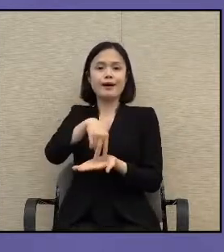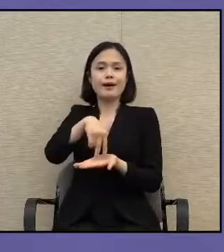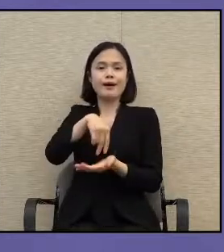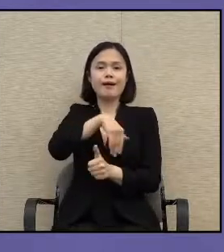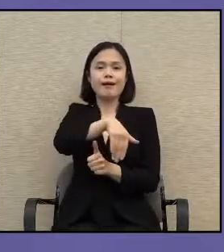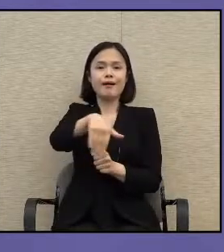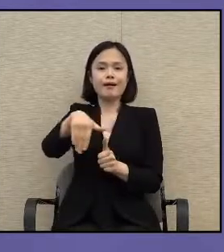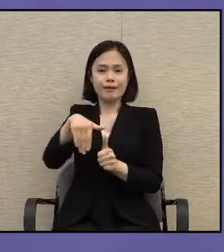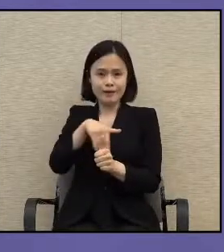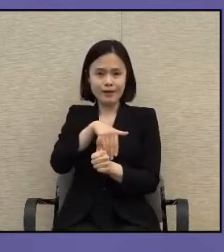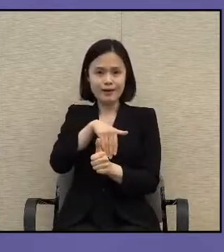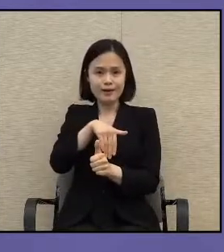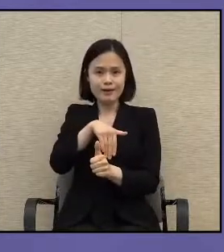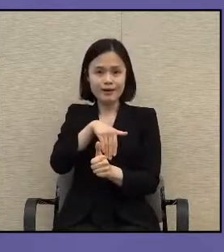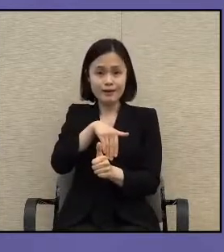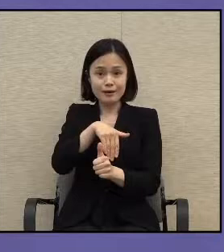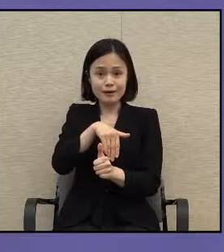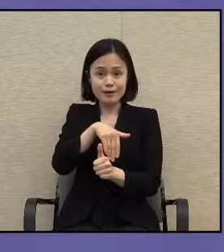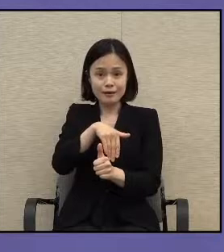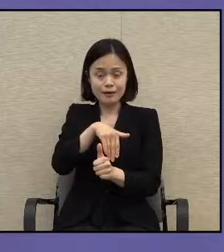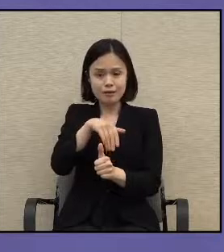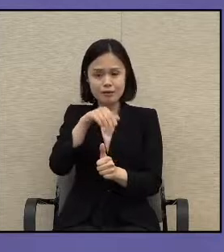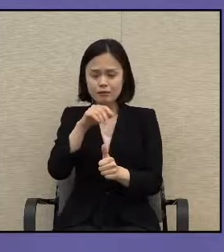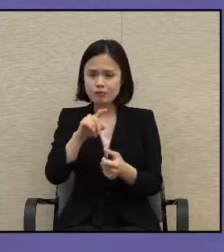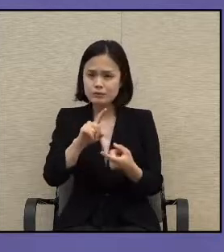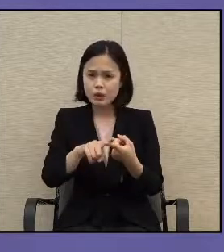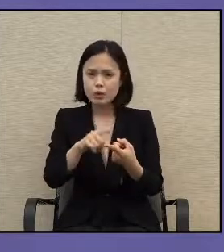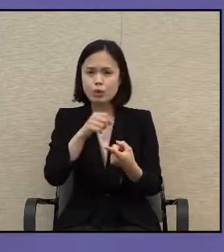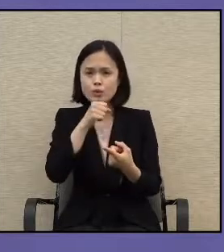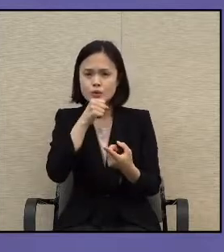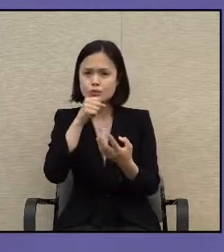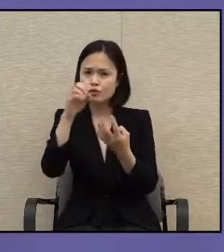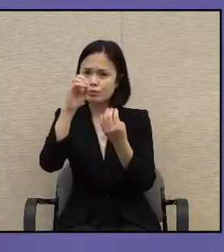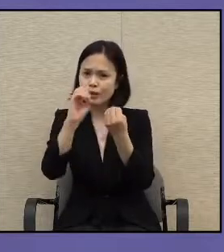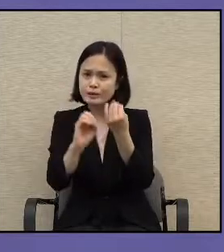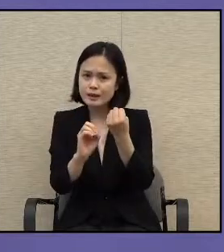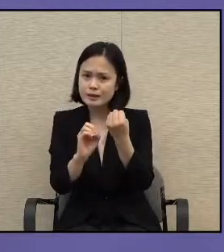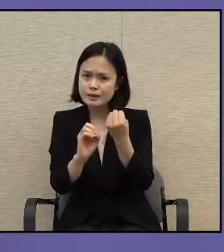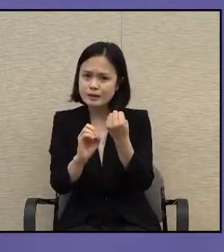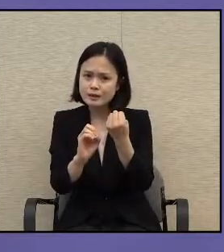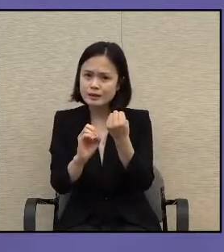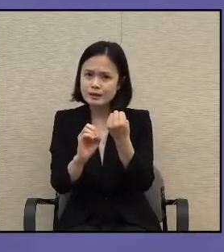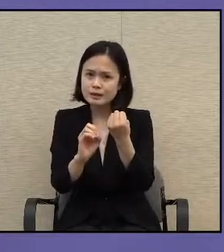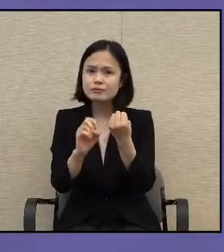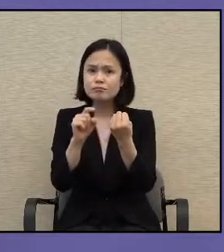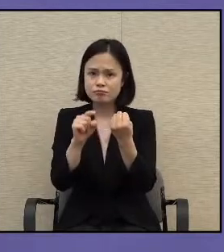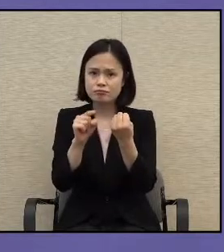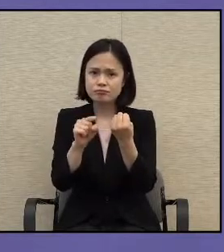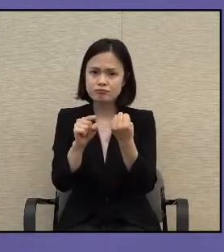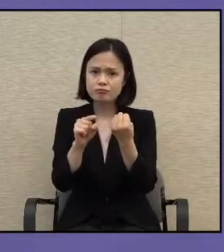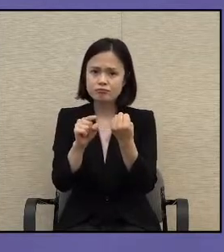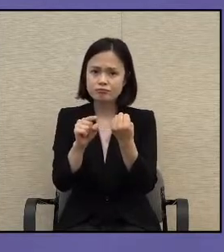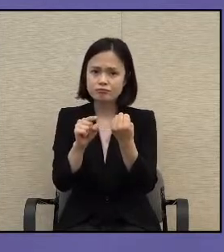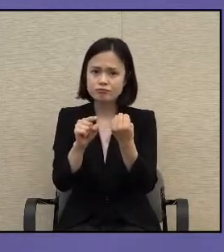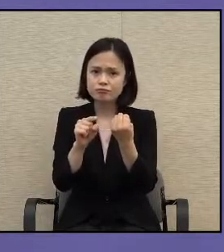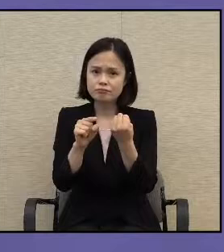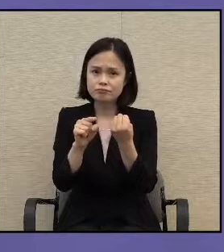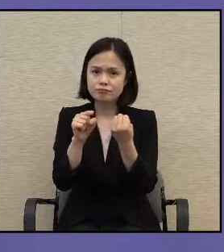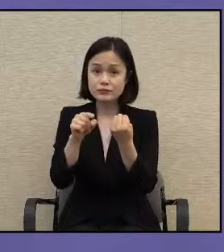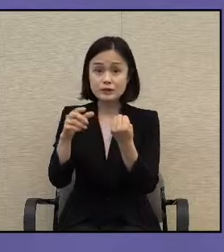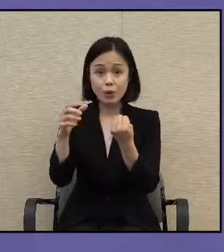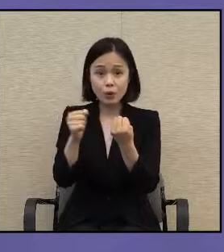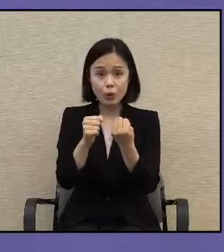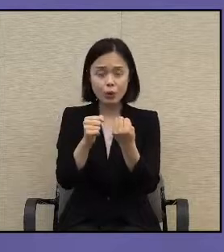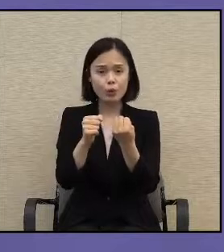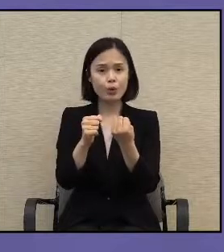상태들만으로 그대로 이제 이렇게 해소되지는 않는, 이 개인적인 차원들을 넘어서 벌어져 있는 그것이 거버넌스일 수도